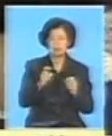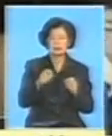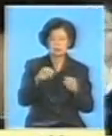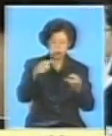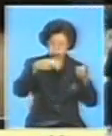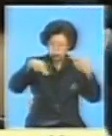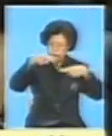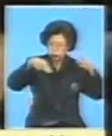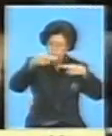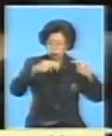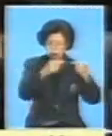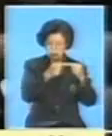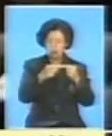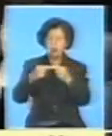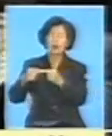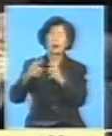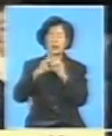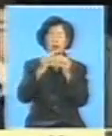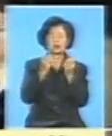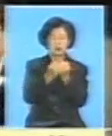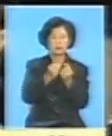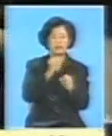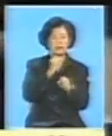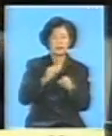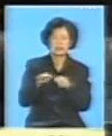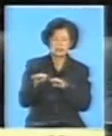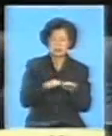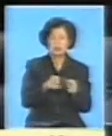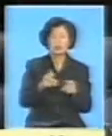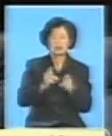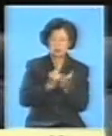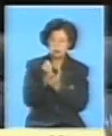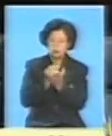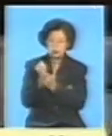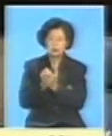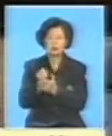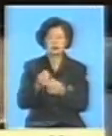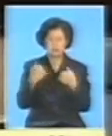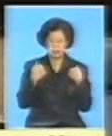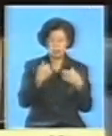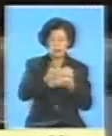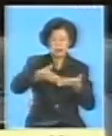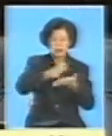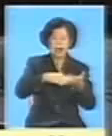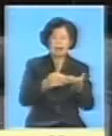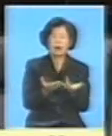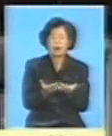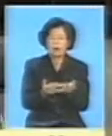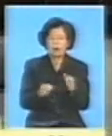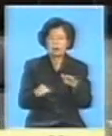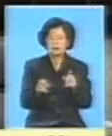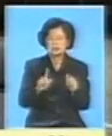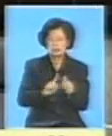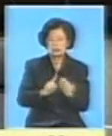อย่างต่อเนื่องนะครับและเหมาะสมเพื่อจะเตรียมตัวได้ถูกต้องอะไรมันจะเกิดขึ้นเราต้องเตรียมแผนสำรองมาตรการสำรองไว้รองรับทั้งสิ้นนะครับในทุก